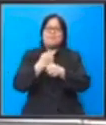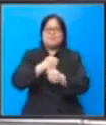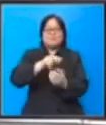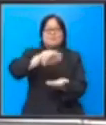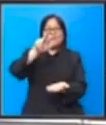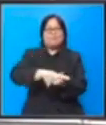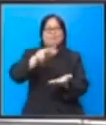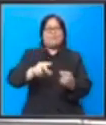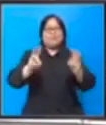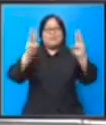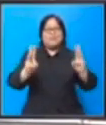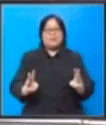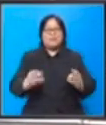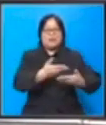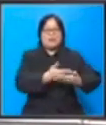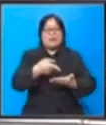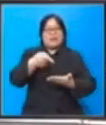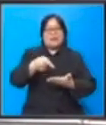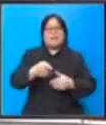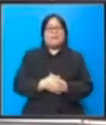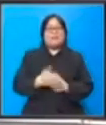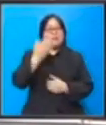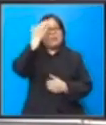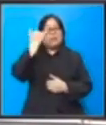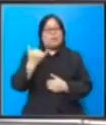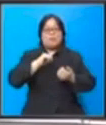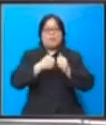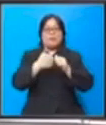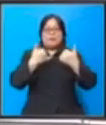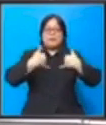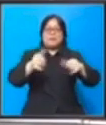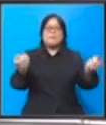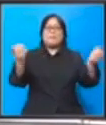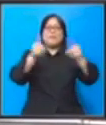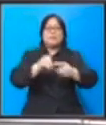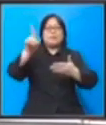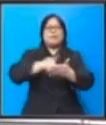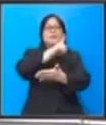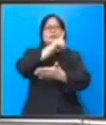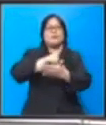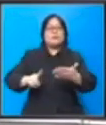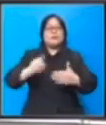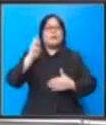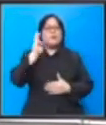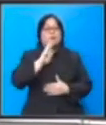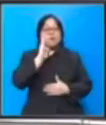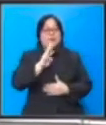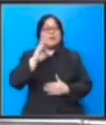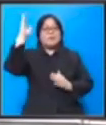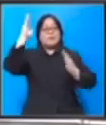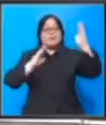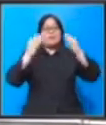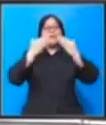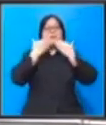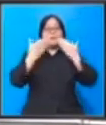taraf kewarganegaraan kepada anak tersebut. Jadi mengapakah masih berlaku diskriminasi terhadap wanita-wanita